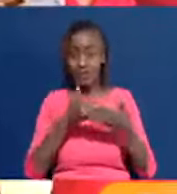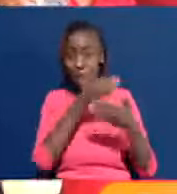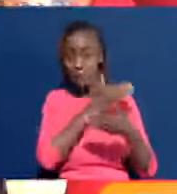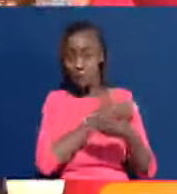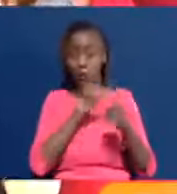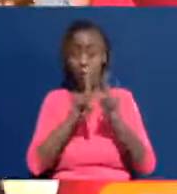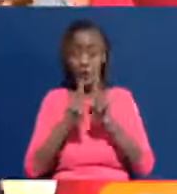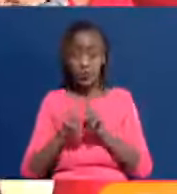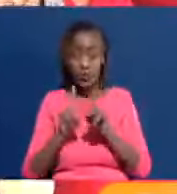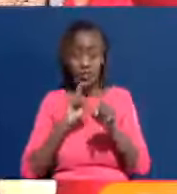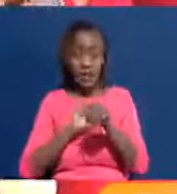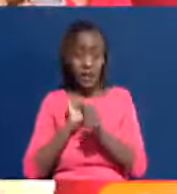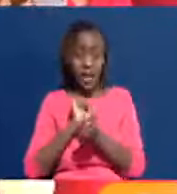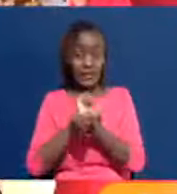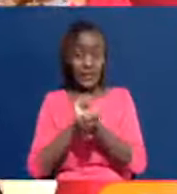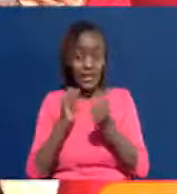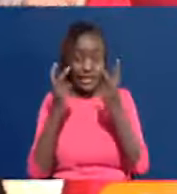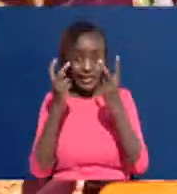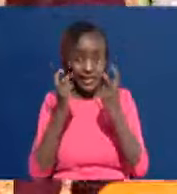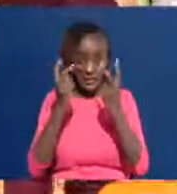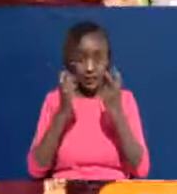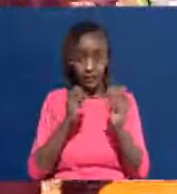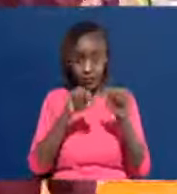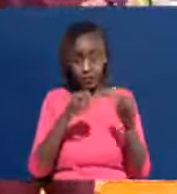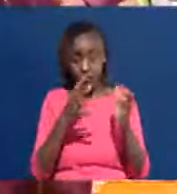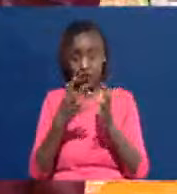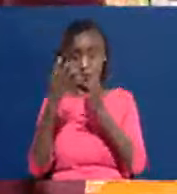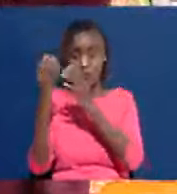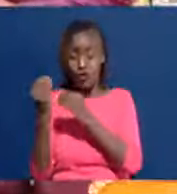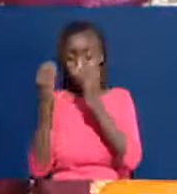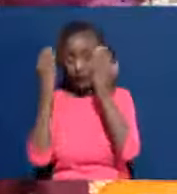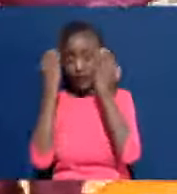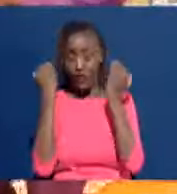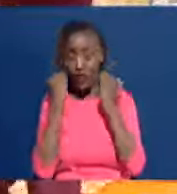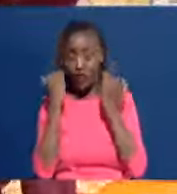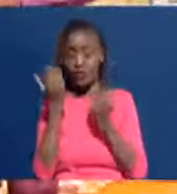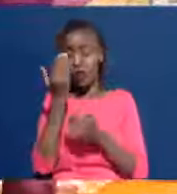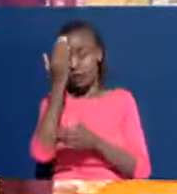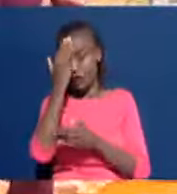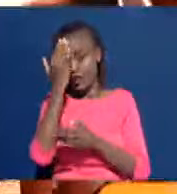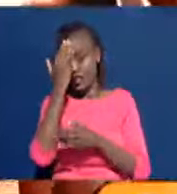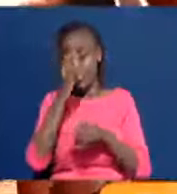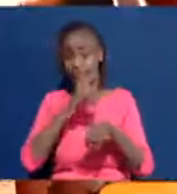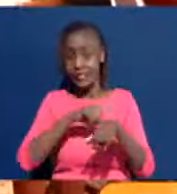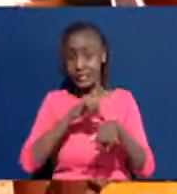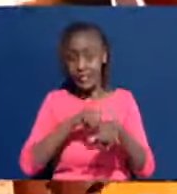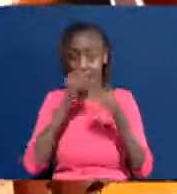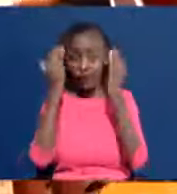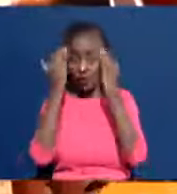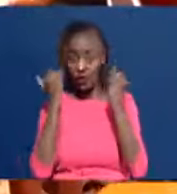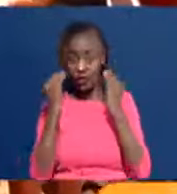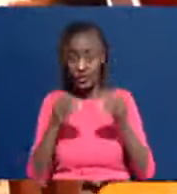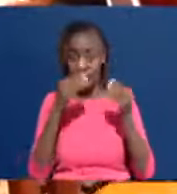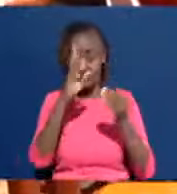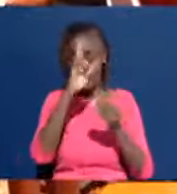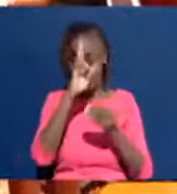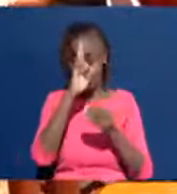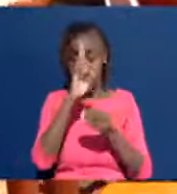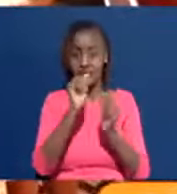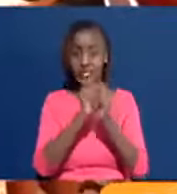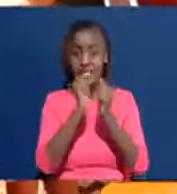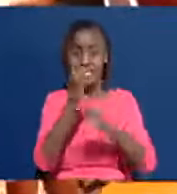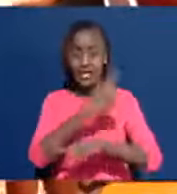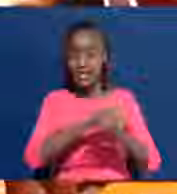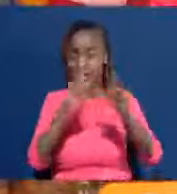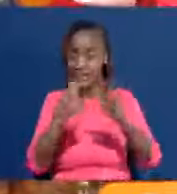kuhusiana na kifo chake wanatarajiwa kufikishwa mahakamani siku ya Jumatatu baada ya mahakama kuwapa polisi muda wa siku 10 kukamilisha uchunguzi. Hata hivyo,